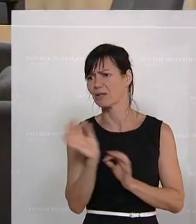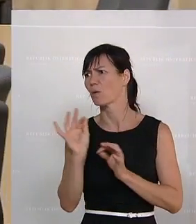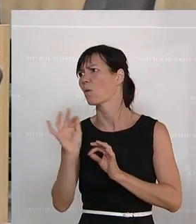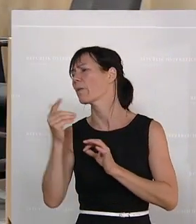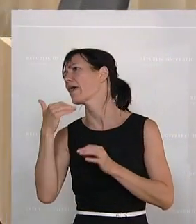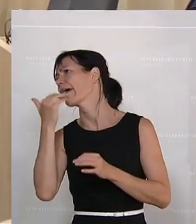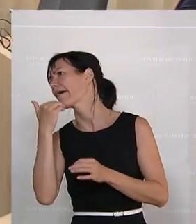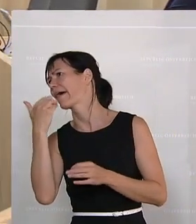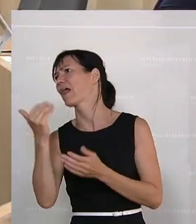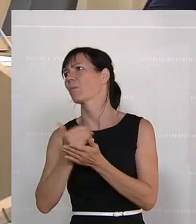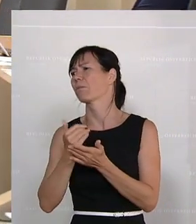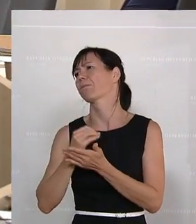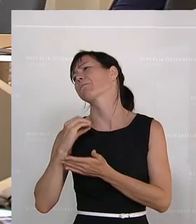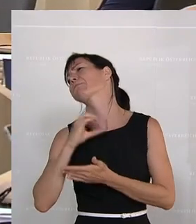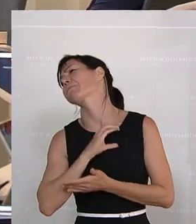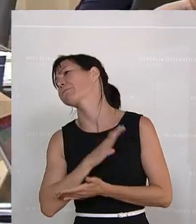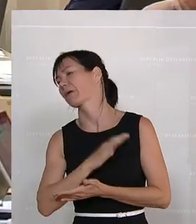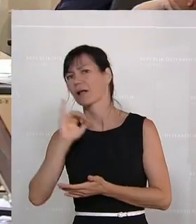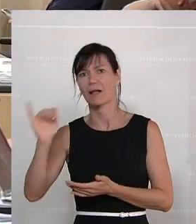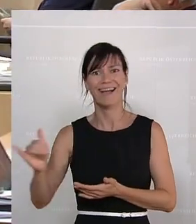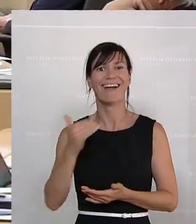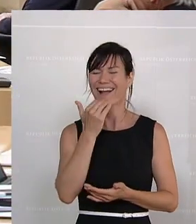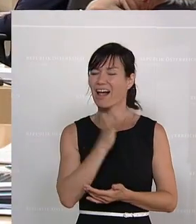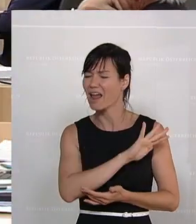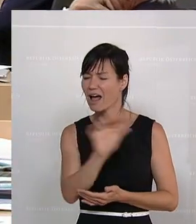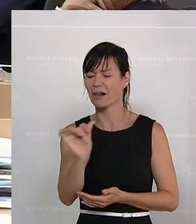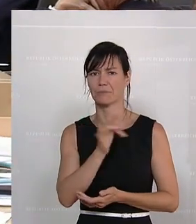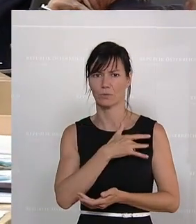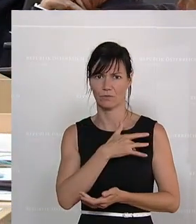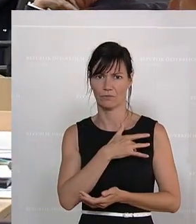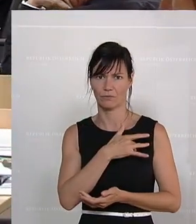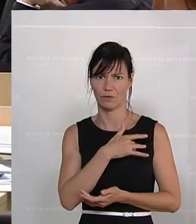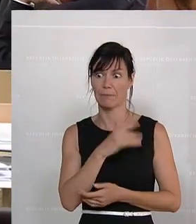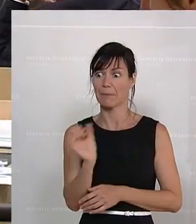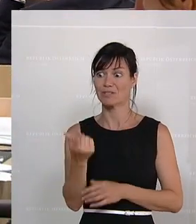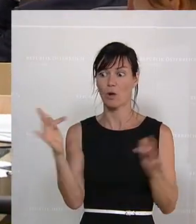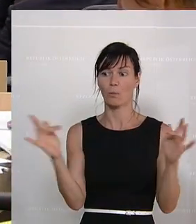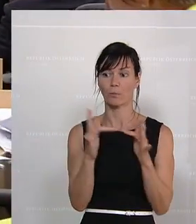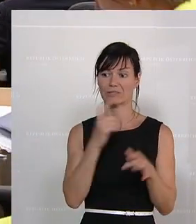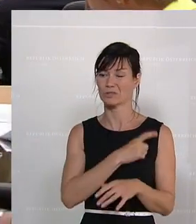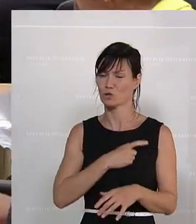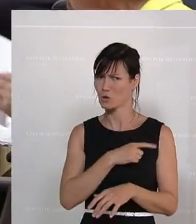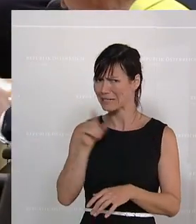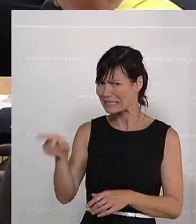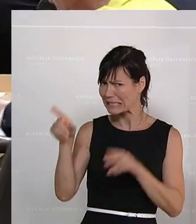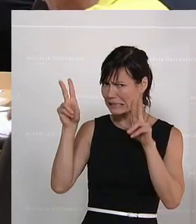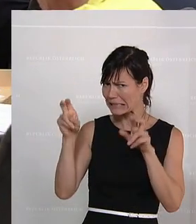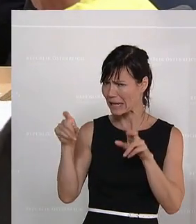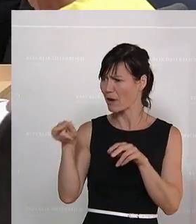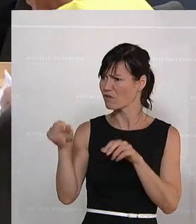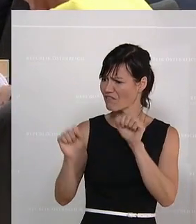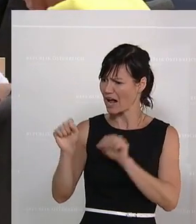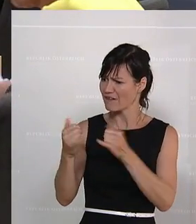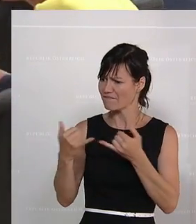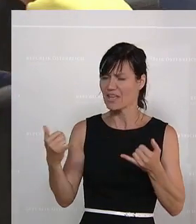aber so wie man mit diesem thema umgeht gerade von den von den oppositionsparteien das ist einfach